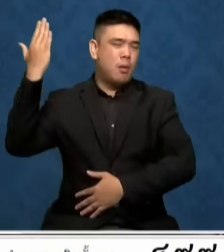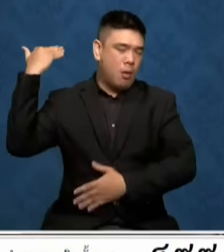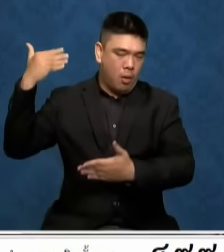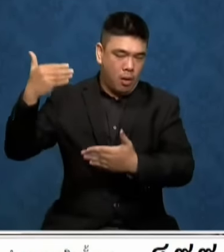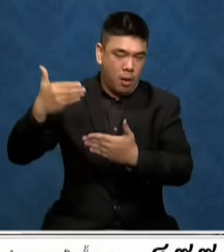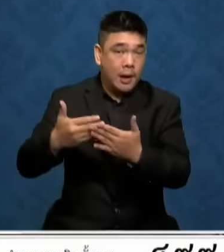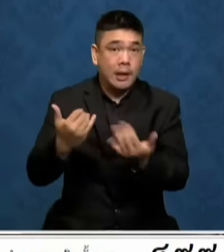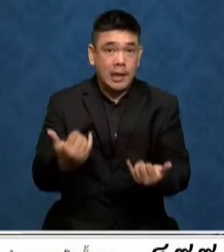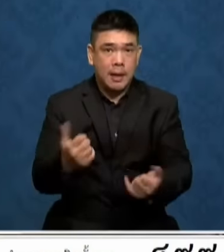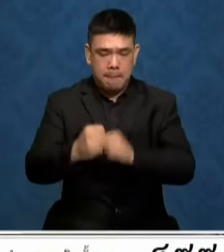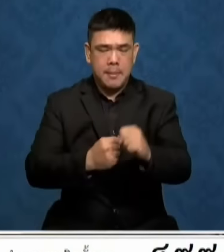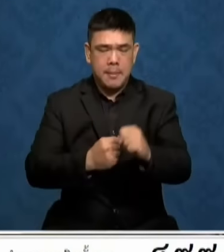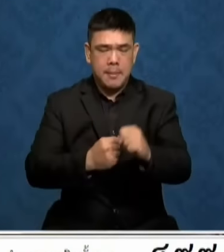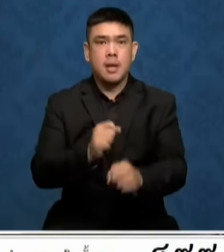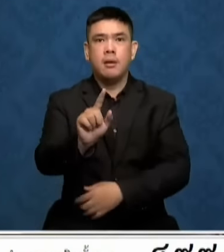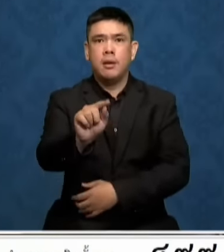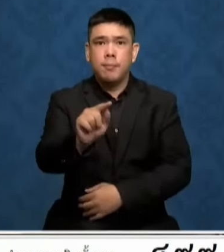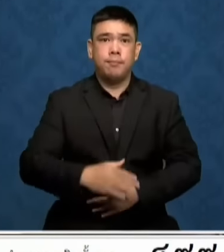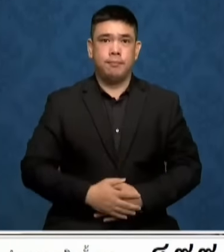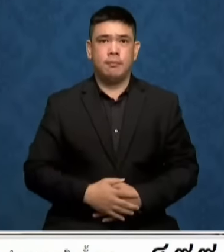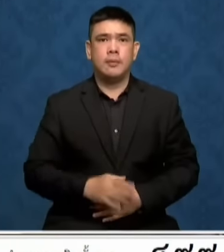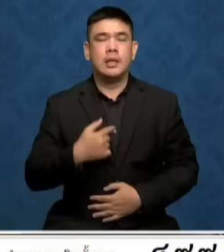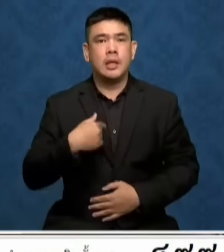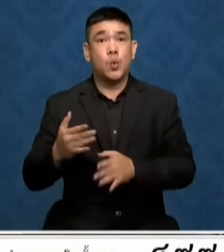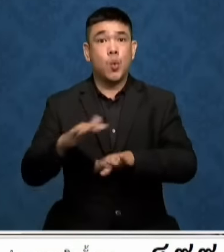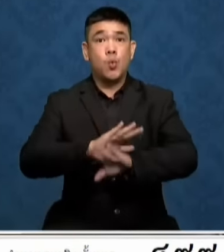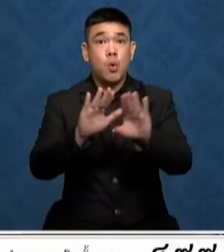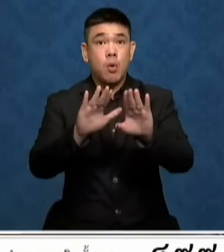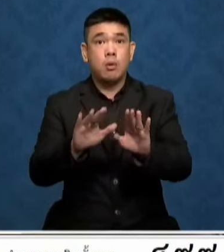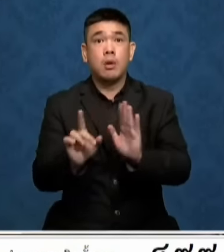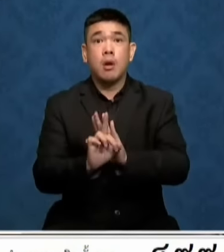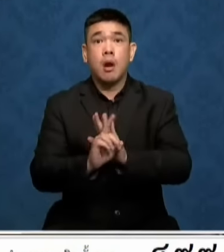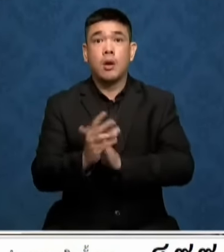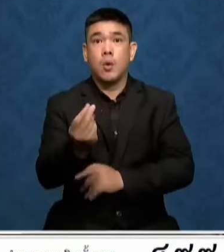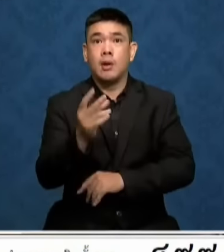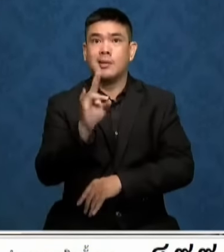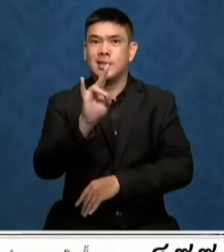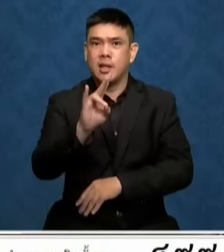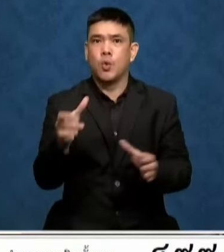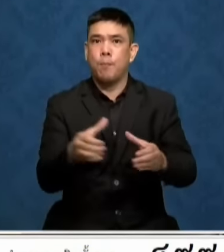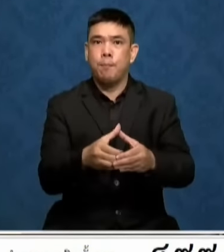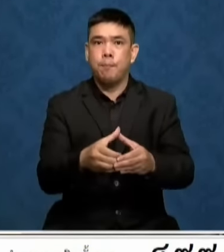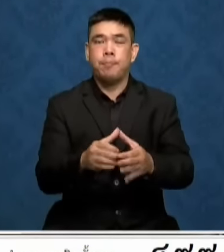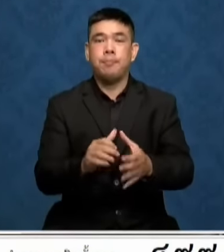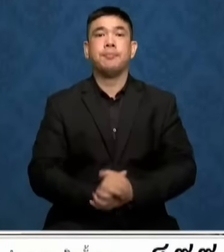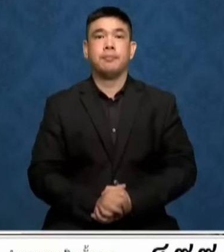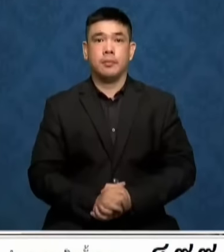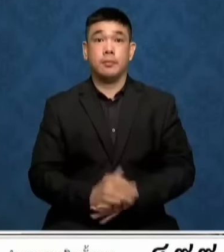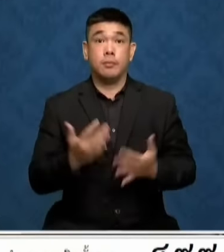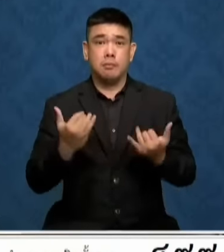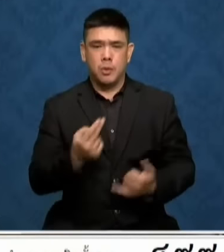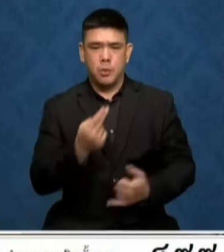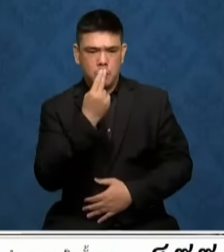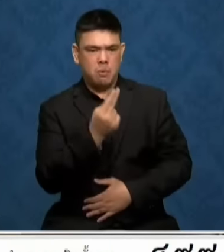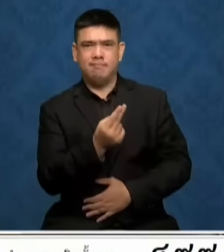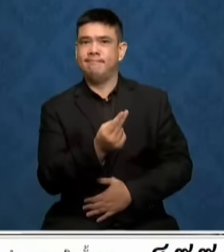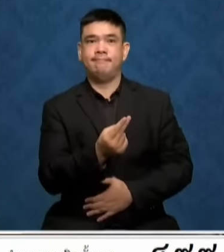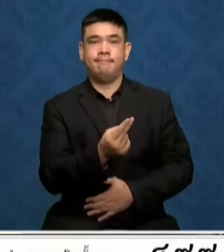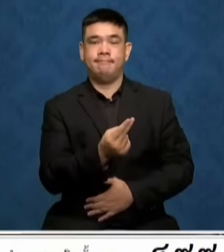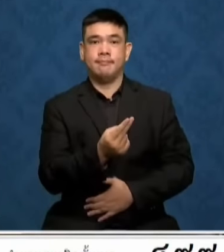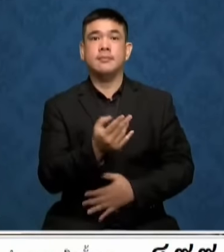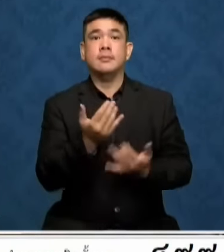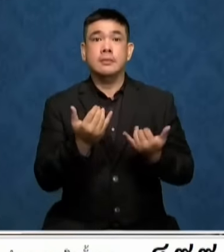ไม่ถึง20ปีอย่างน้อยๆมีการยุบพรรคการเมืองมาแล้วไม่ต่ำกว่า7พรรคค่ะสิ่งที่เกิดขึ้นมันเป็นการยืนยันแล้ว